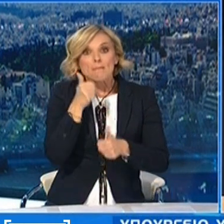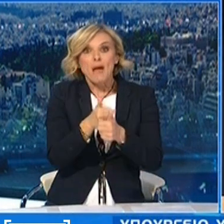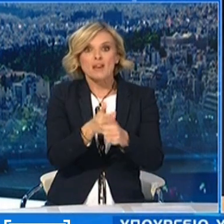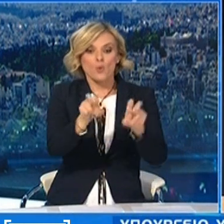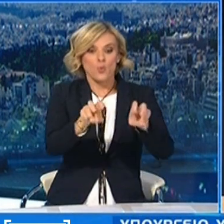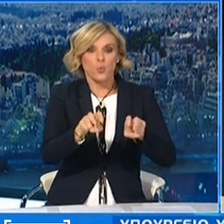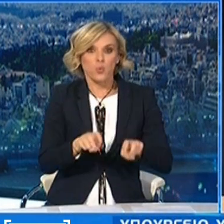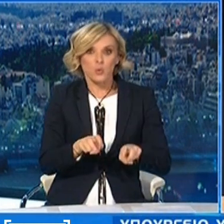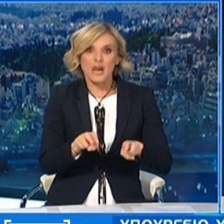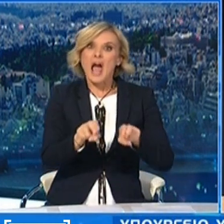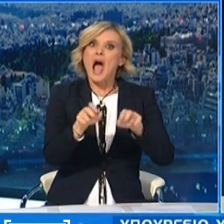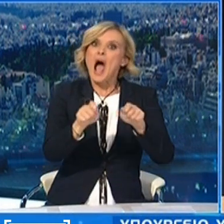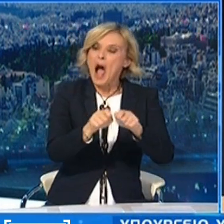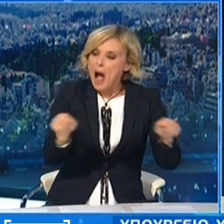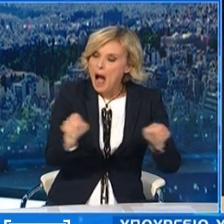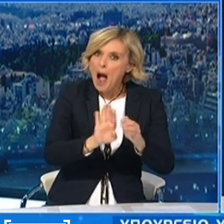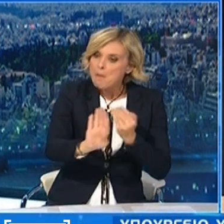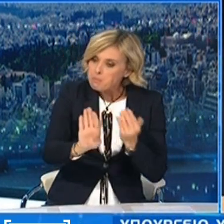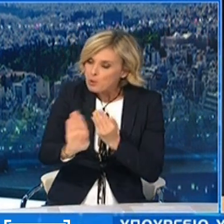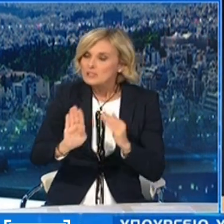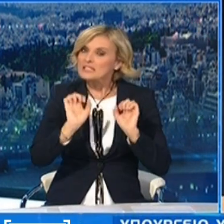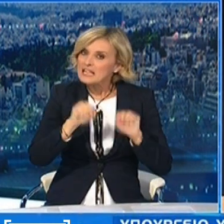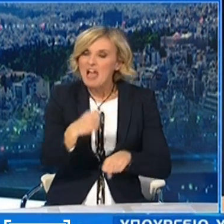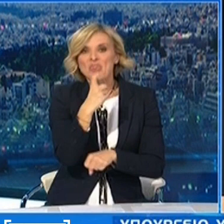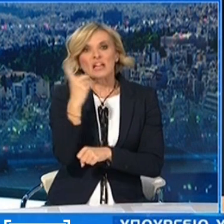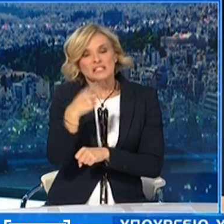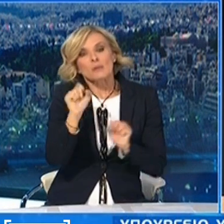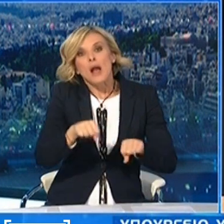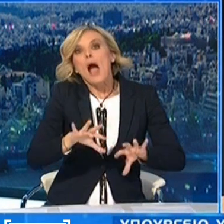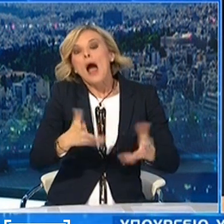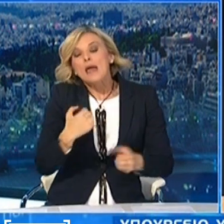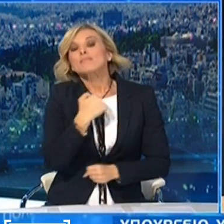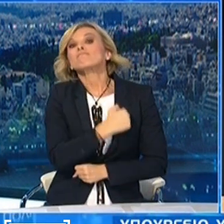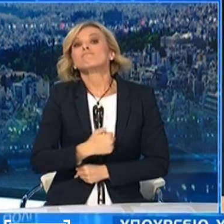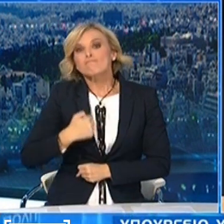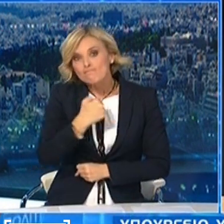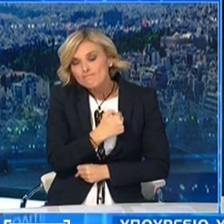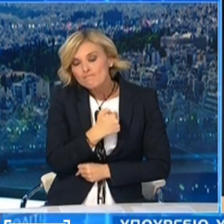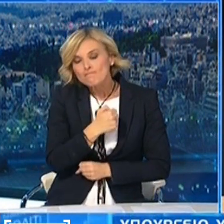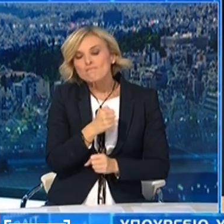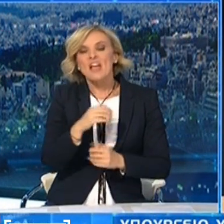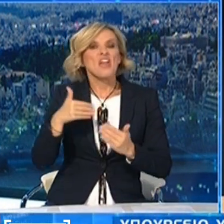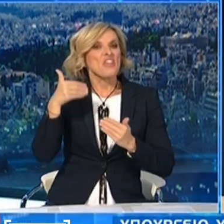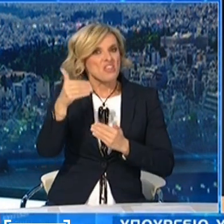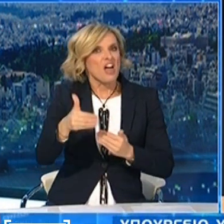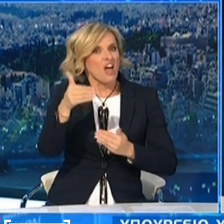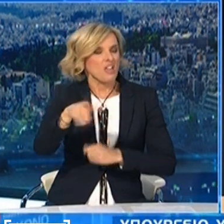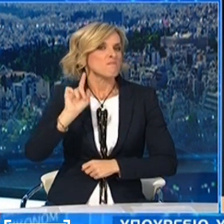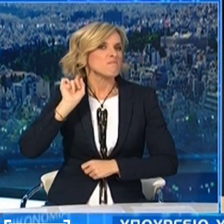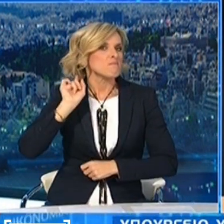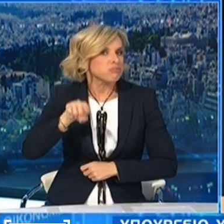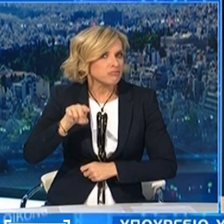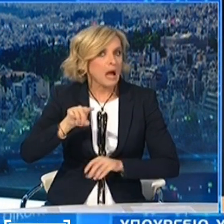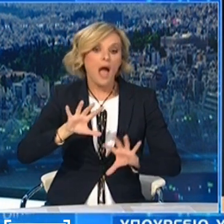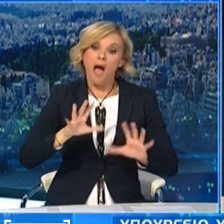όσο αξιόπιστα και αποτελεσματικά και αν φέρονταν τα σχετικά υγειονομικά πρωτόκολλα. Αυτό θα έδινε σίγουρα το λάθος μήνυμα στην κοινωνία, μια